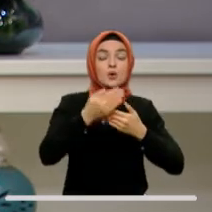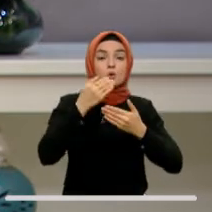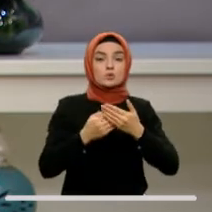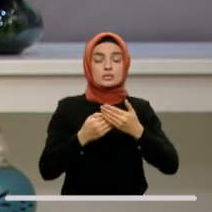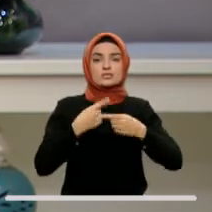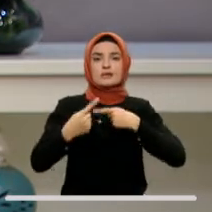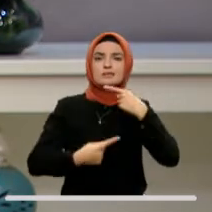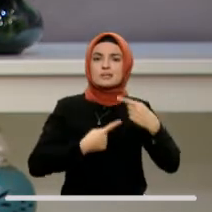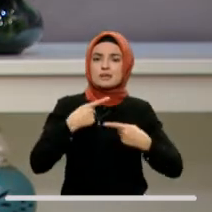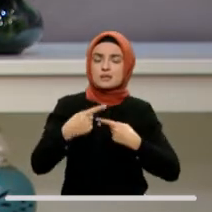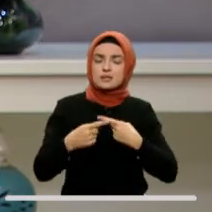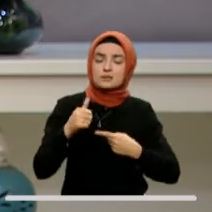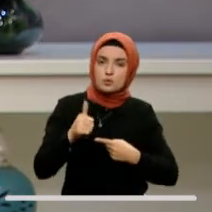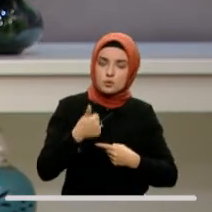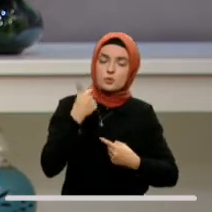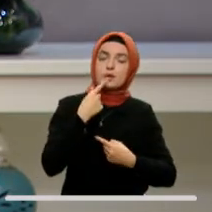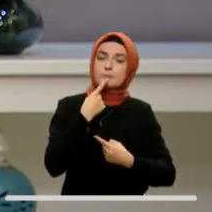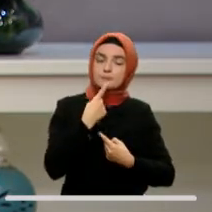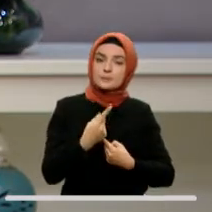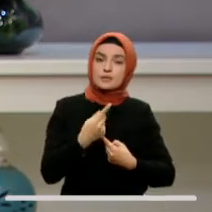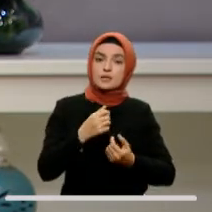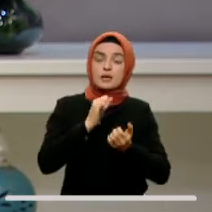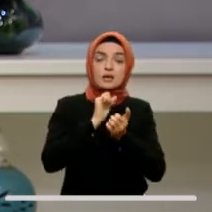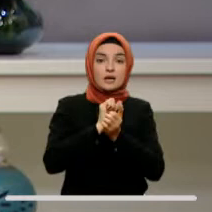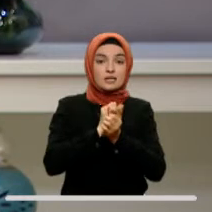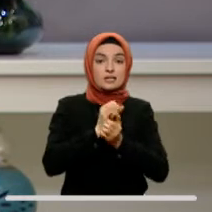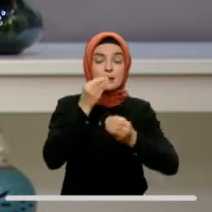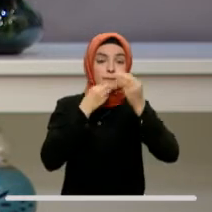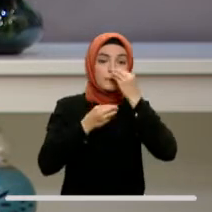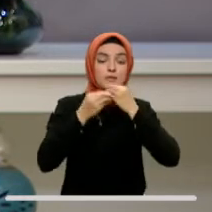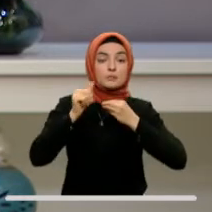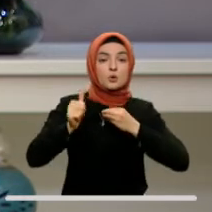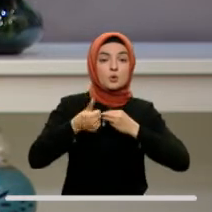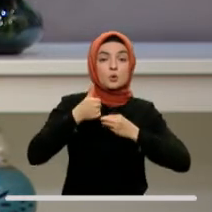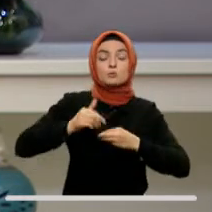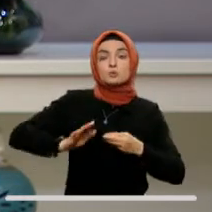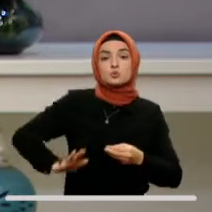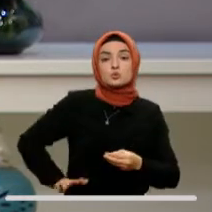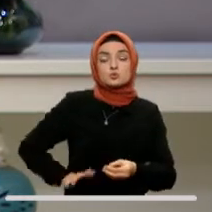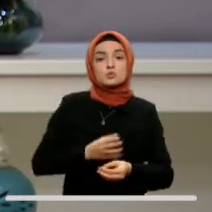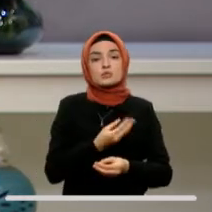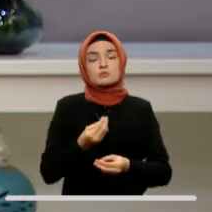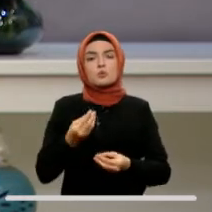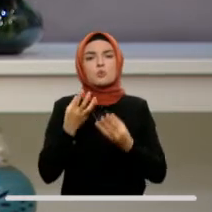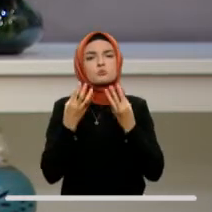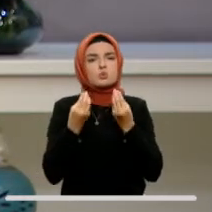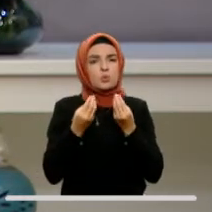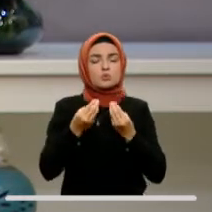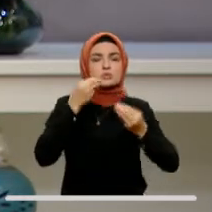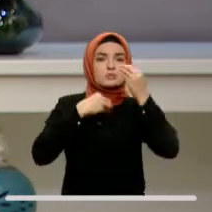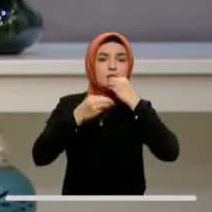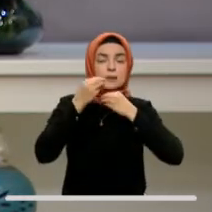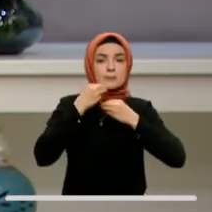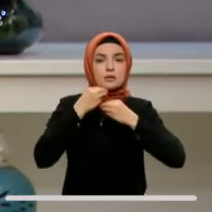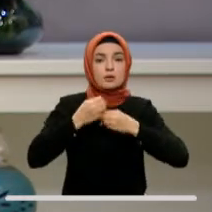genetik şeyler, kodlar önemli dedik. Ailedeki beslenme önemi çocuklarımızın işte fazla yemeleri ya da obeziteye artık